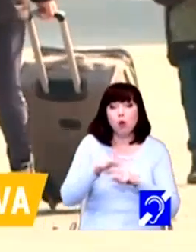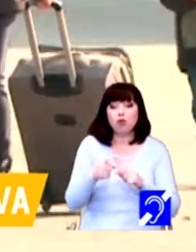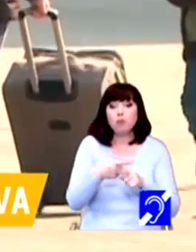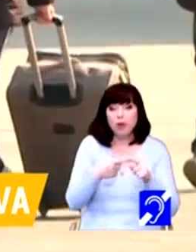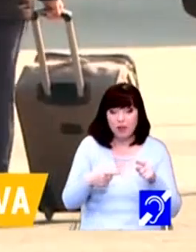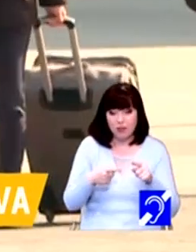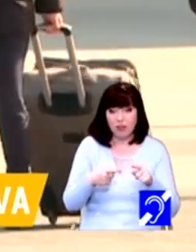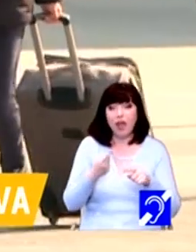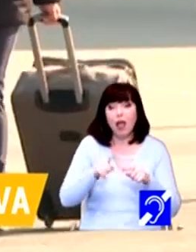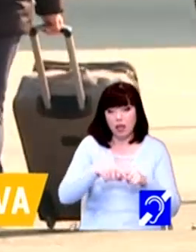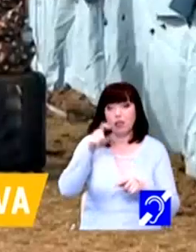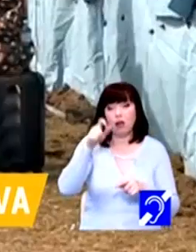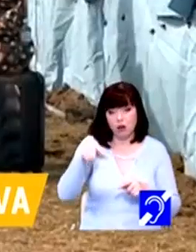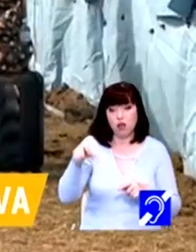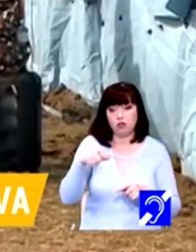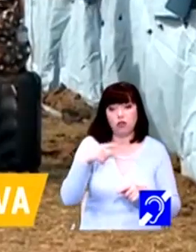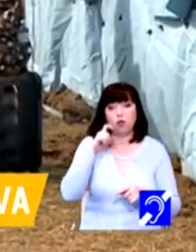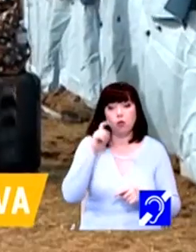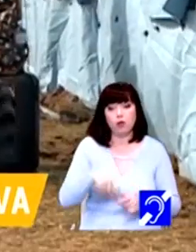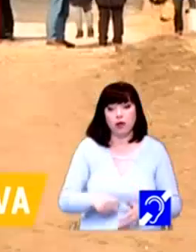sunt cetățeni ucraineni.